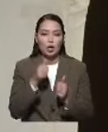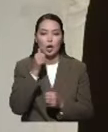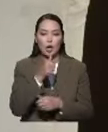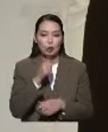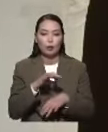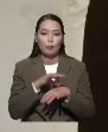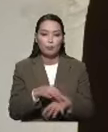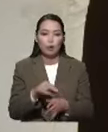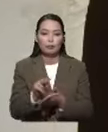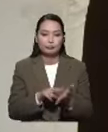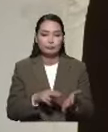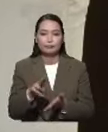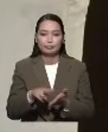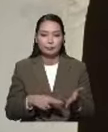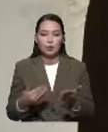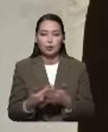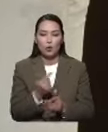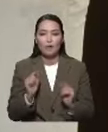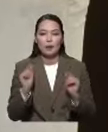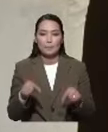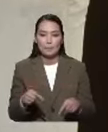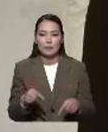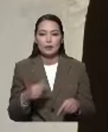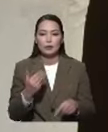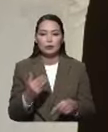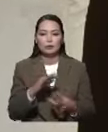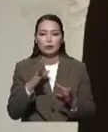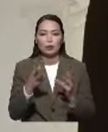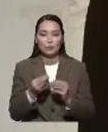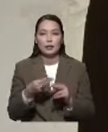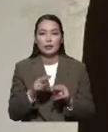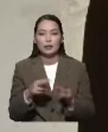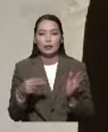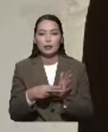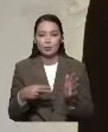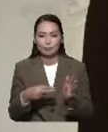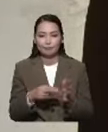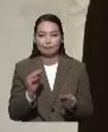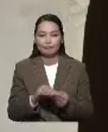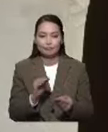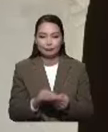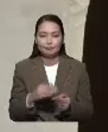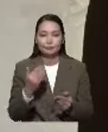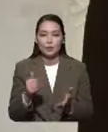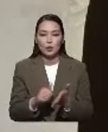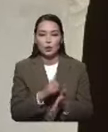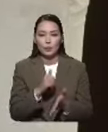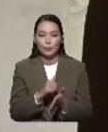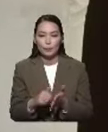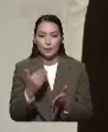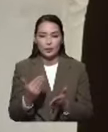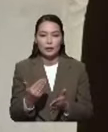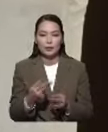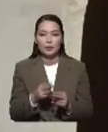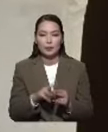процедуры перерегистрации цены со всеми вытекающими сложностями в виде сбора всех требуемых документов потери времени